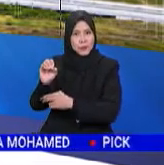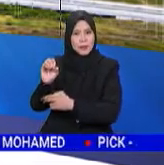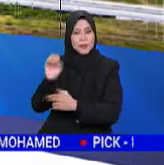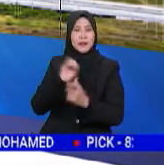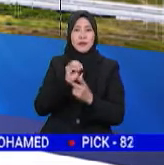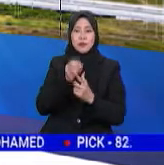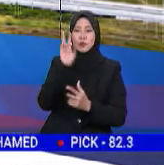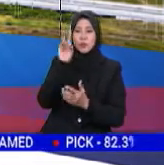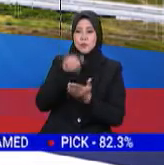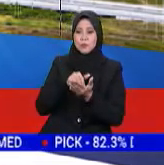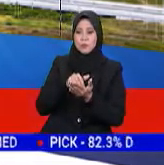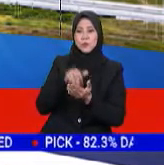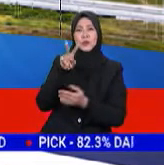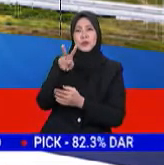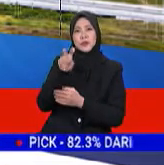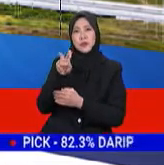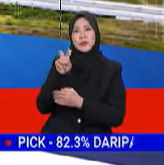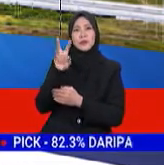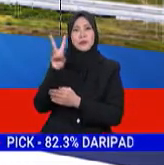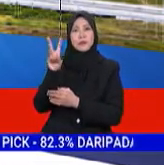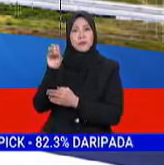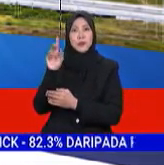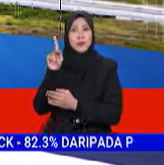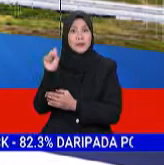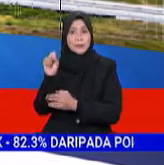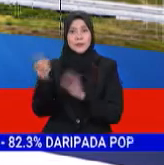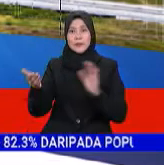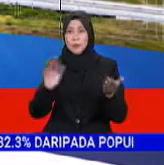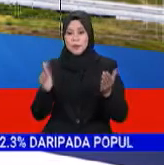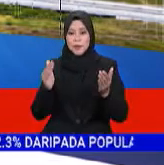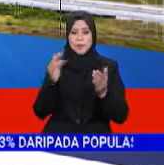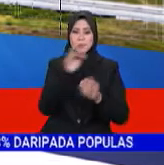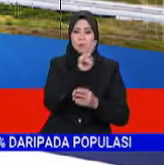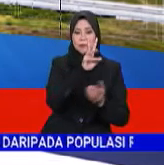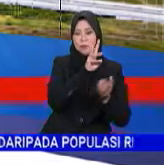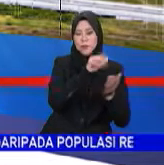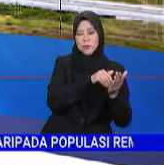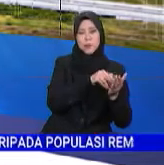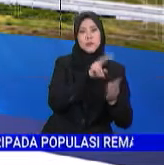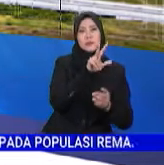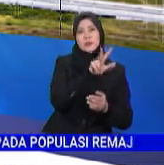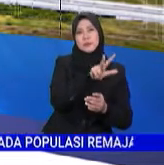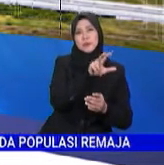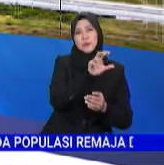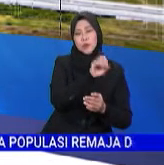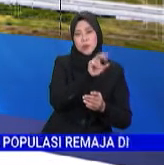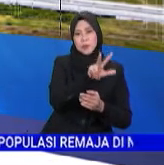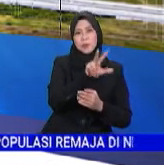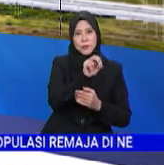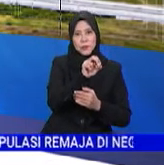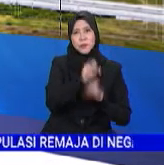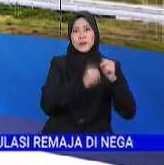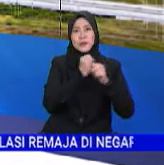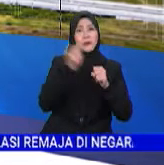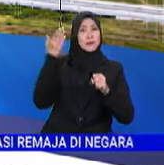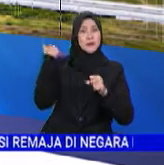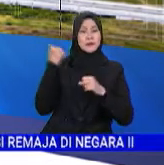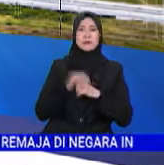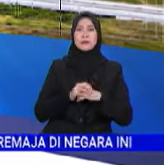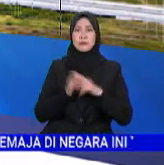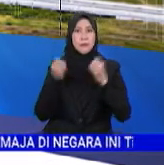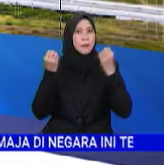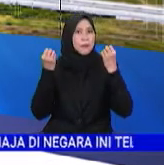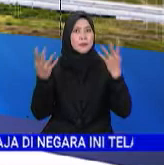atau 7,260 kes tahun ini berbanding 6,230 kes tahun lalu. Paling ramai golongan